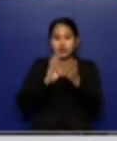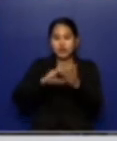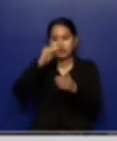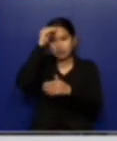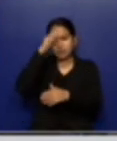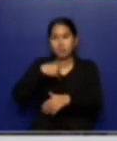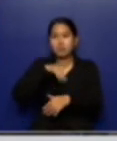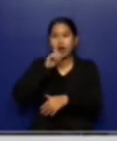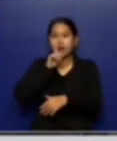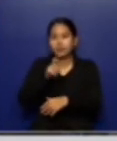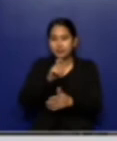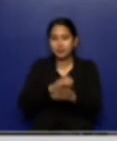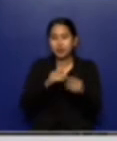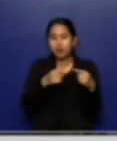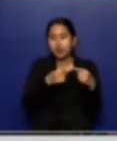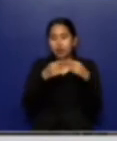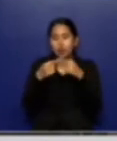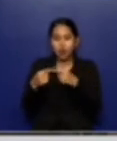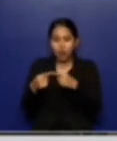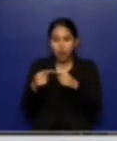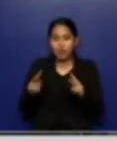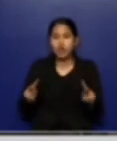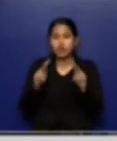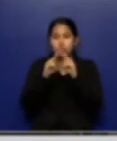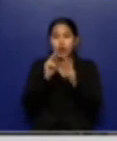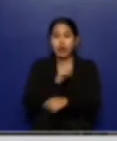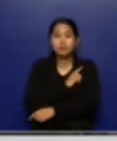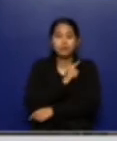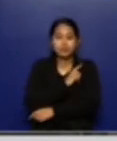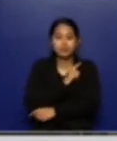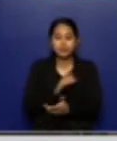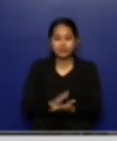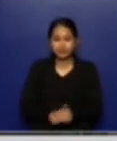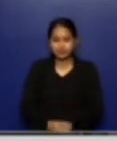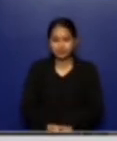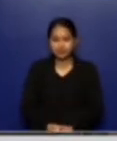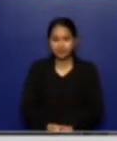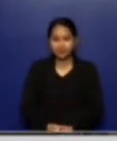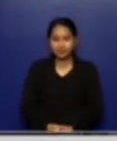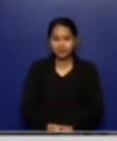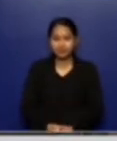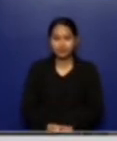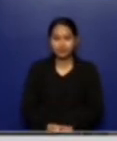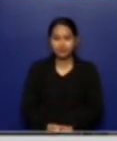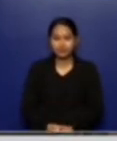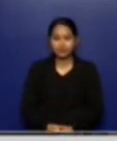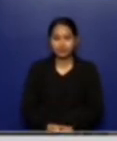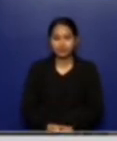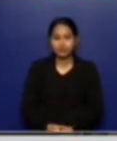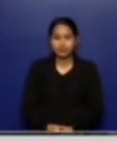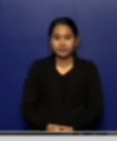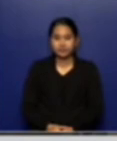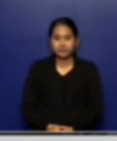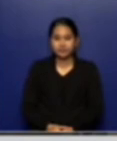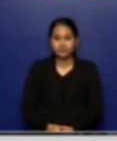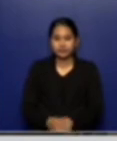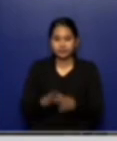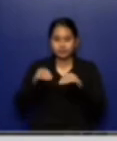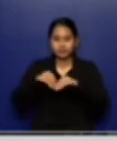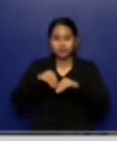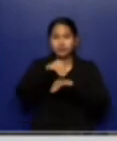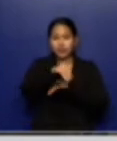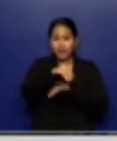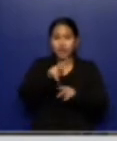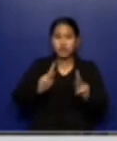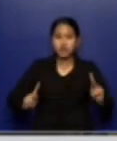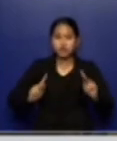ก็ฝากไปถึงเจ้ากระทรวงที่รับผิดชอบนะครับแล้วอีกกรมหนึ่งนะครับก็คือกระทรวงมหาดไท